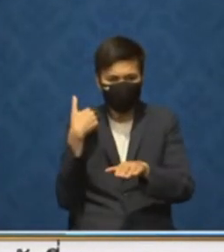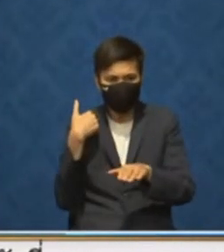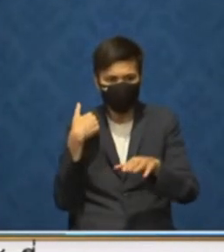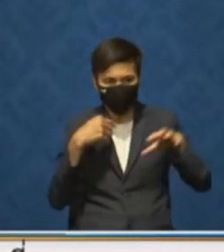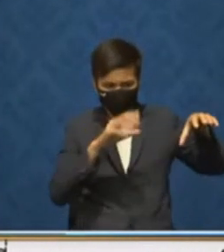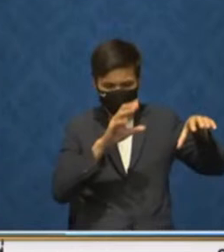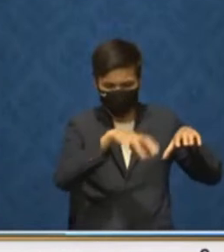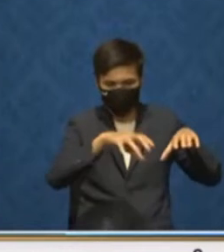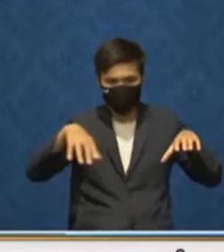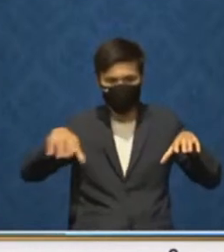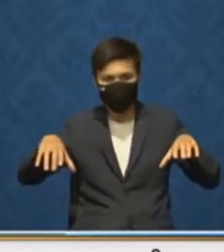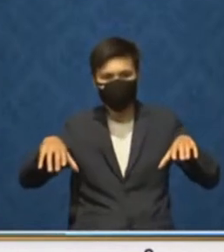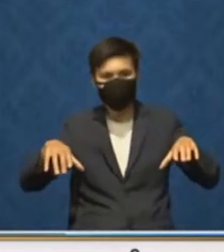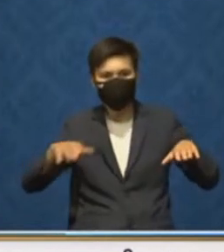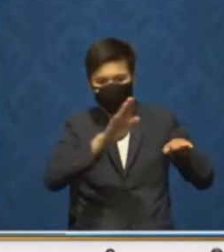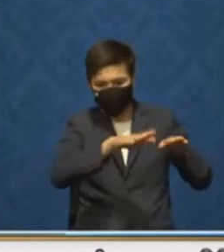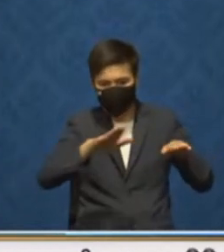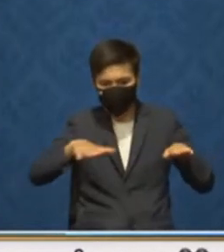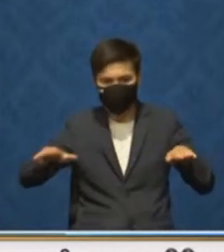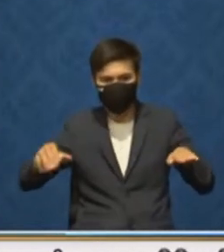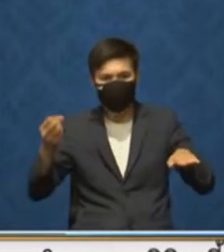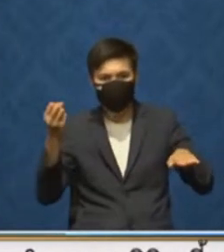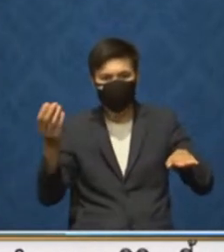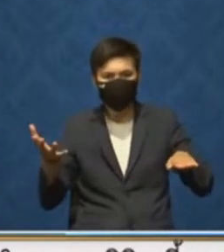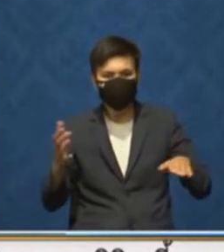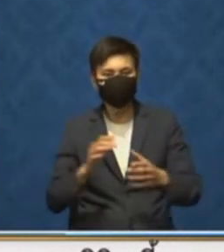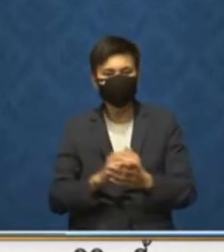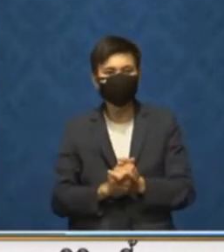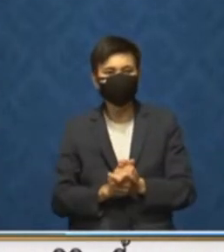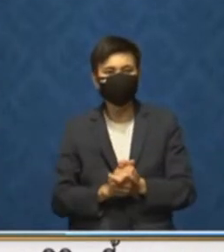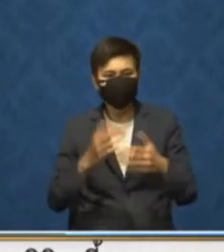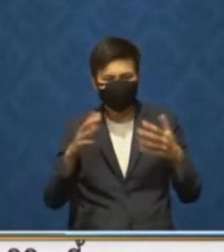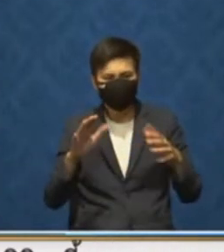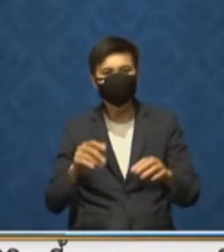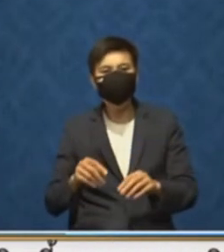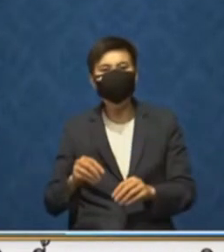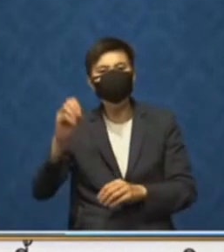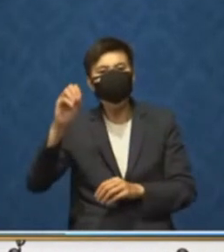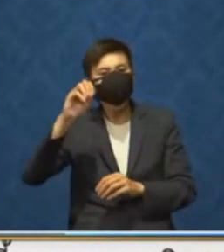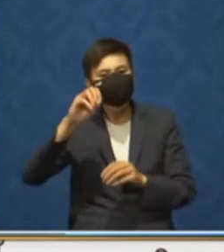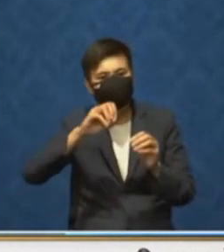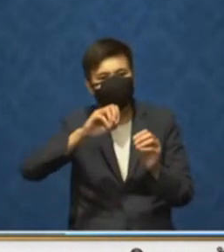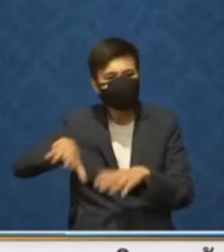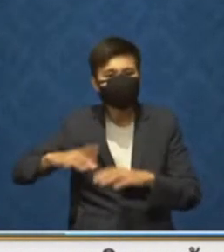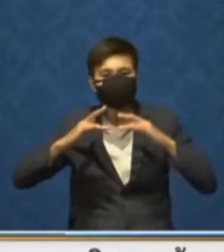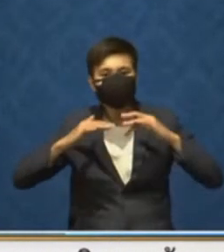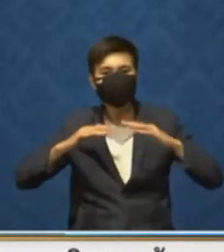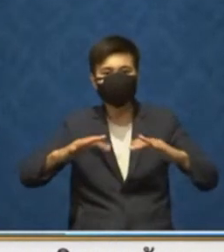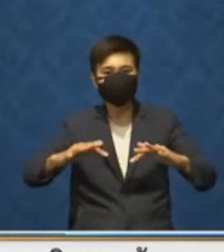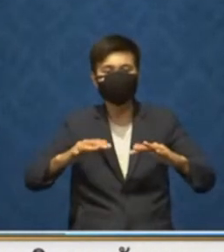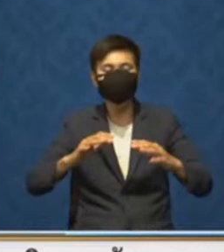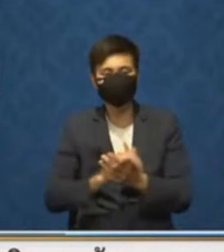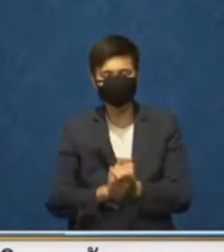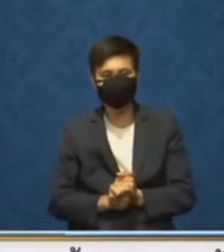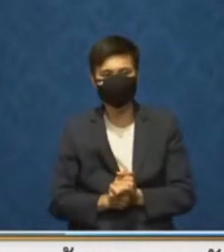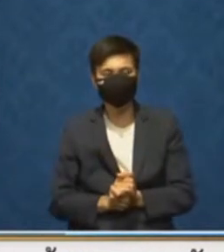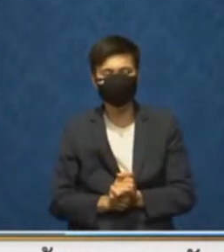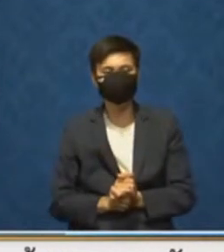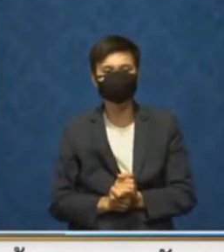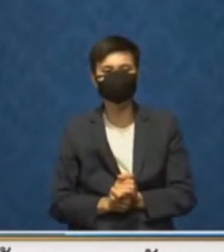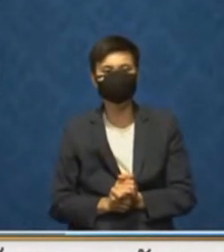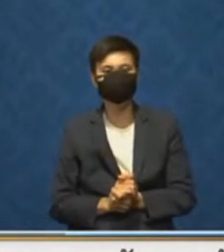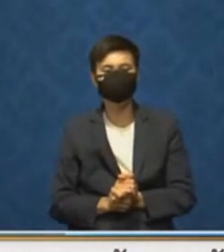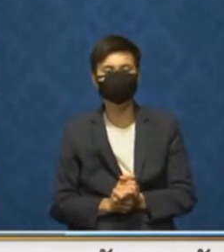ไว้ไม่ได้ใช้ปืนที่นะครับถึงเวลาก็ต้องไปทิ้งทะเลให้เป็นประการังไปนะครับในกองทัพแม่